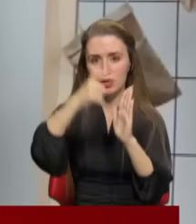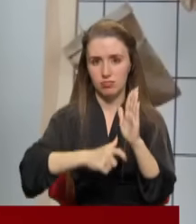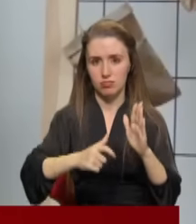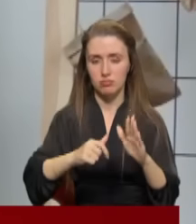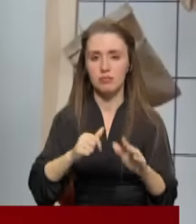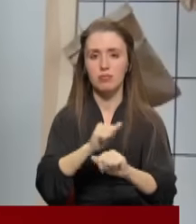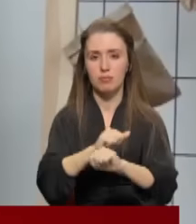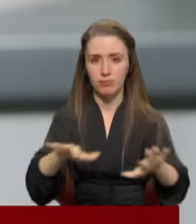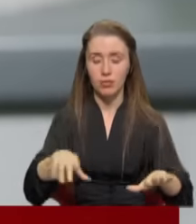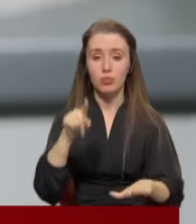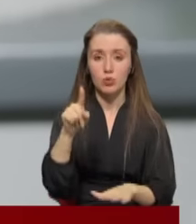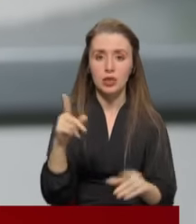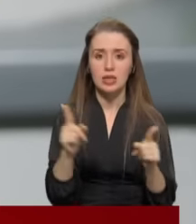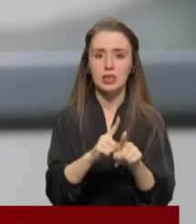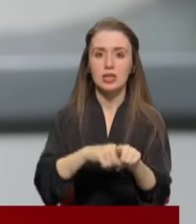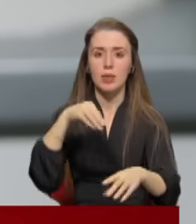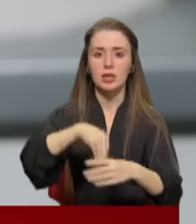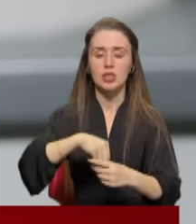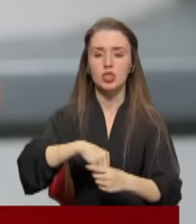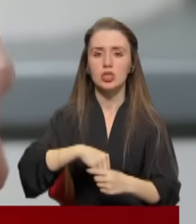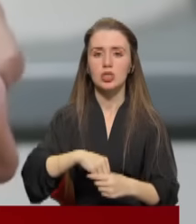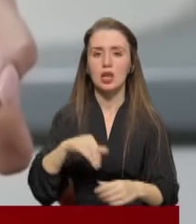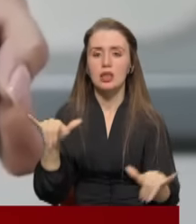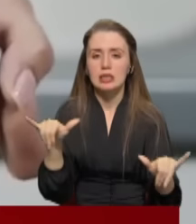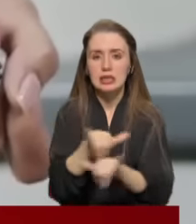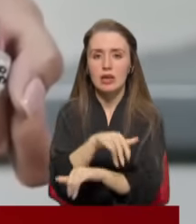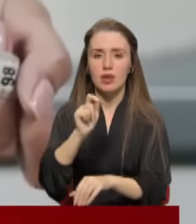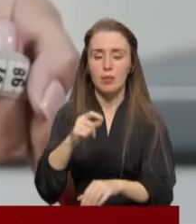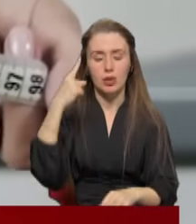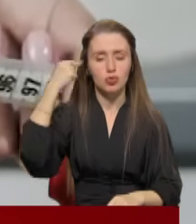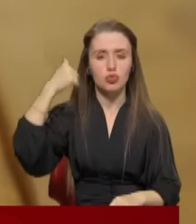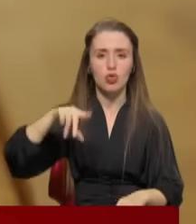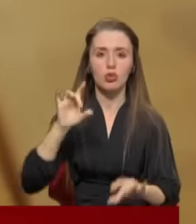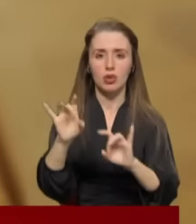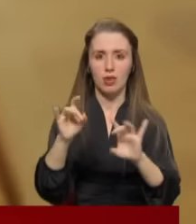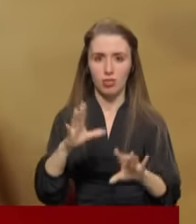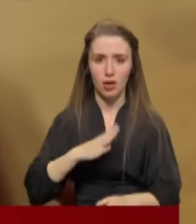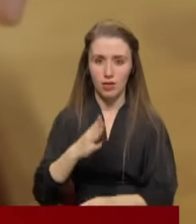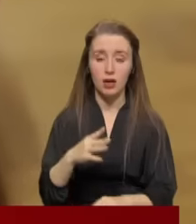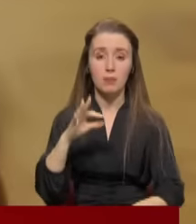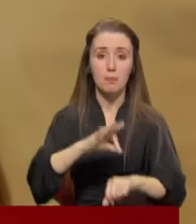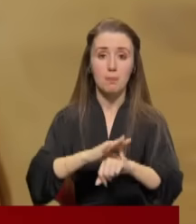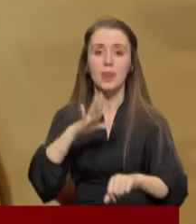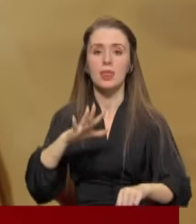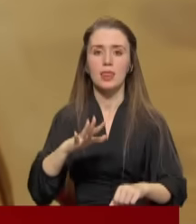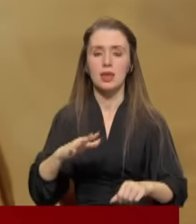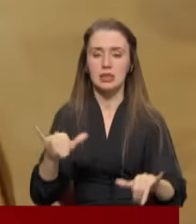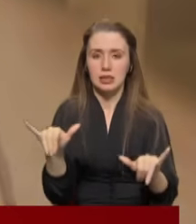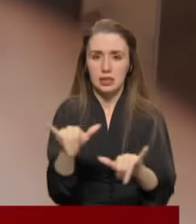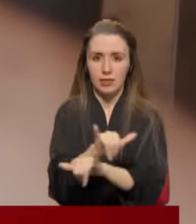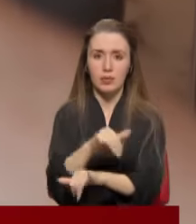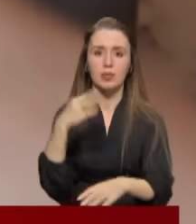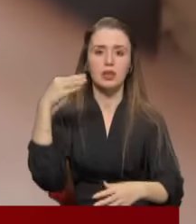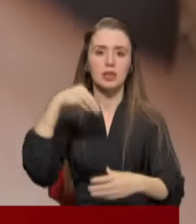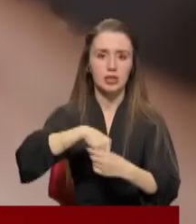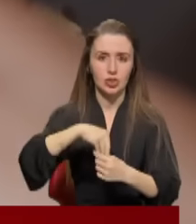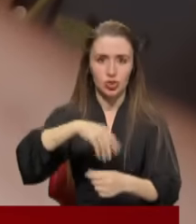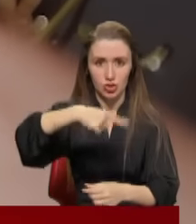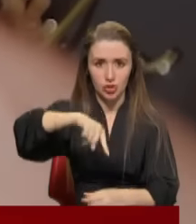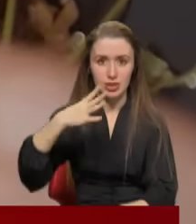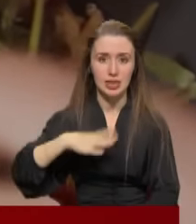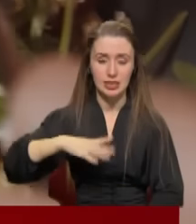gidiyor. Bir de buna kısa sürede onlarca kilo verdiren şok diyetler ekleniyor. Bir an önce fazla kilolarından kurtulmak isteyen